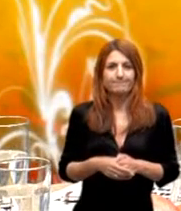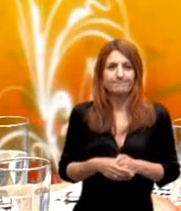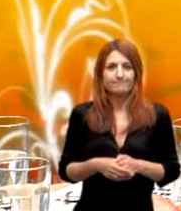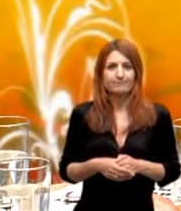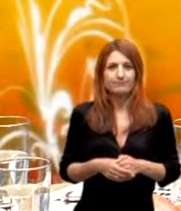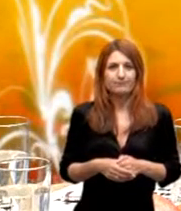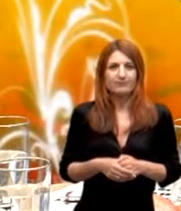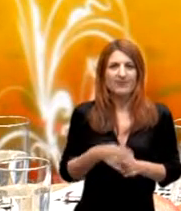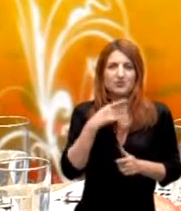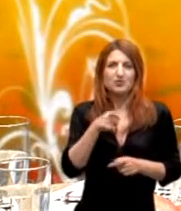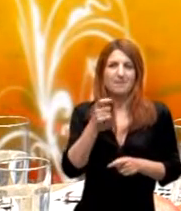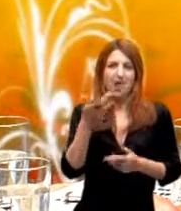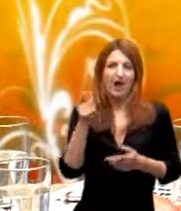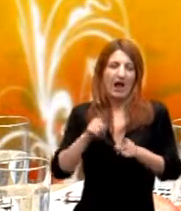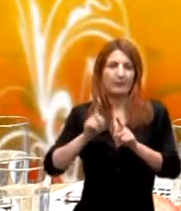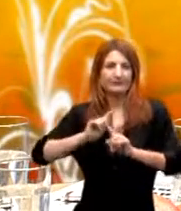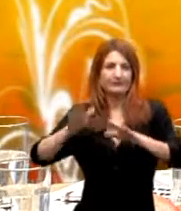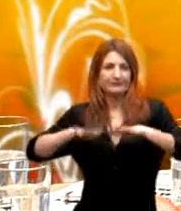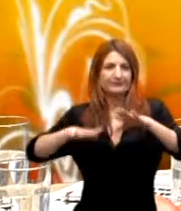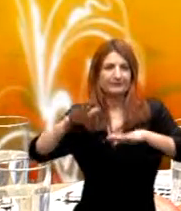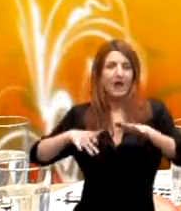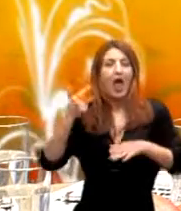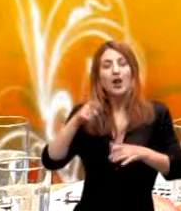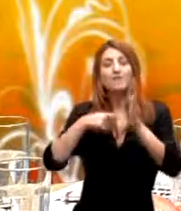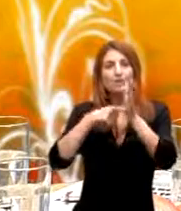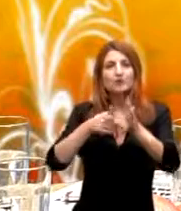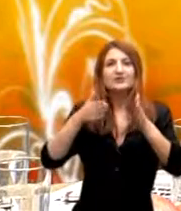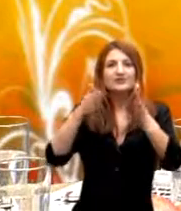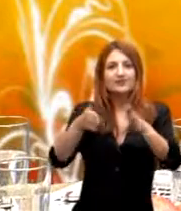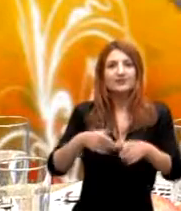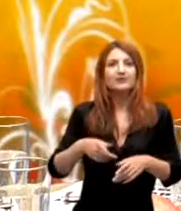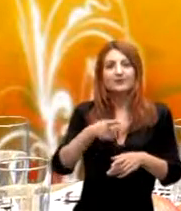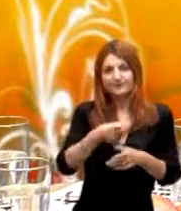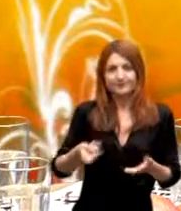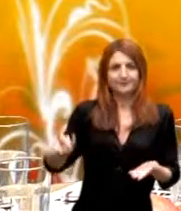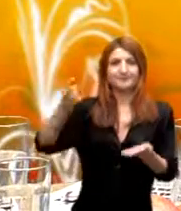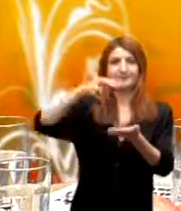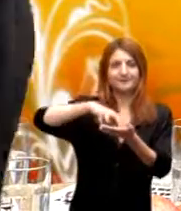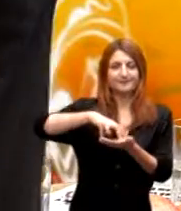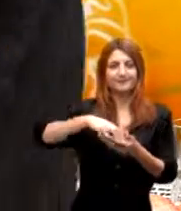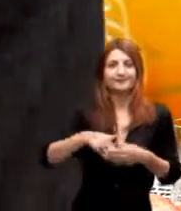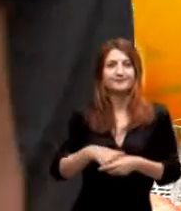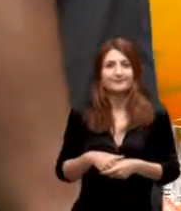Unatoč tome što to varira, ali daje smjernicu. Da. E, Josip, sad se digneš.